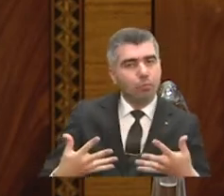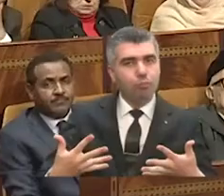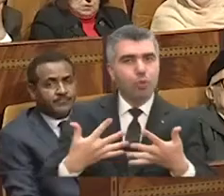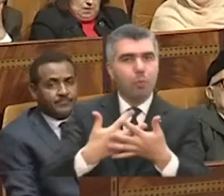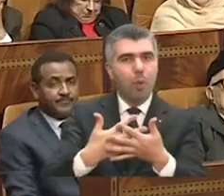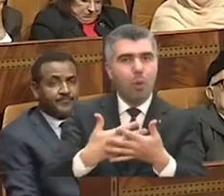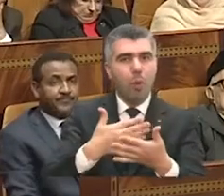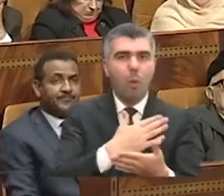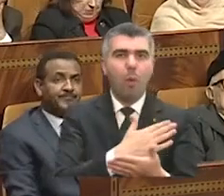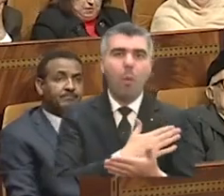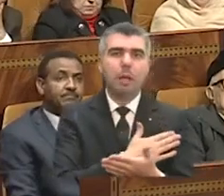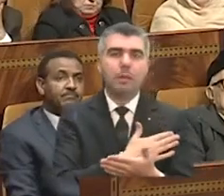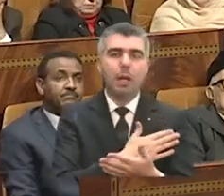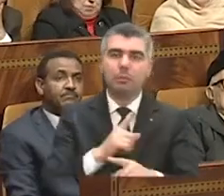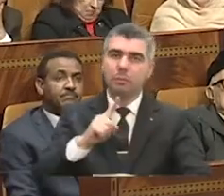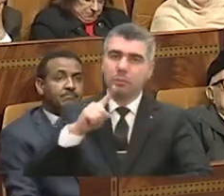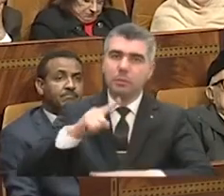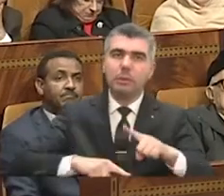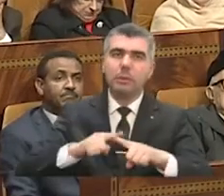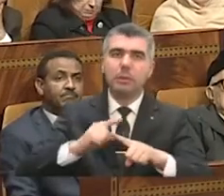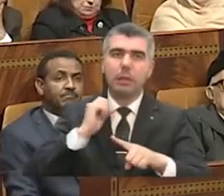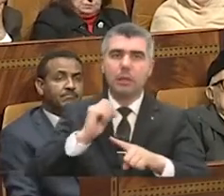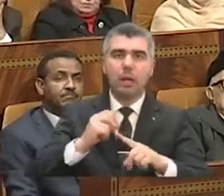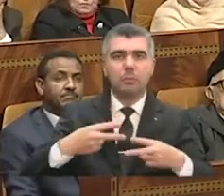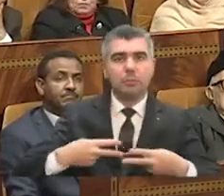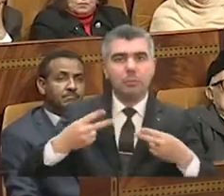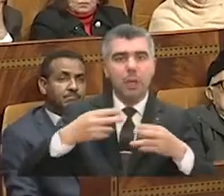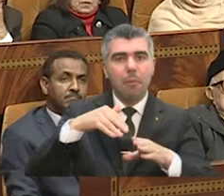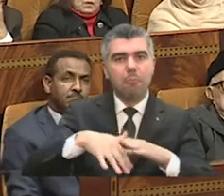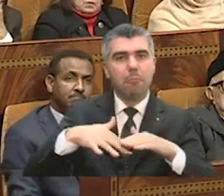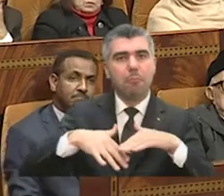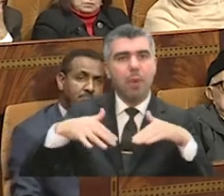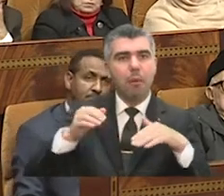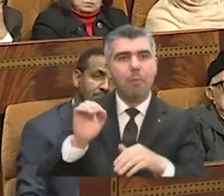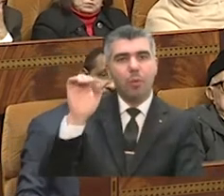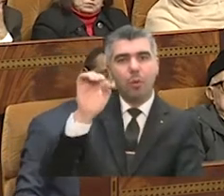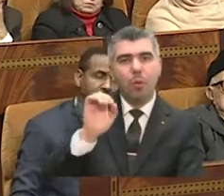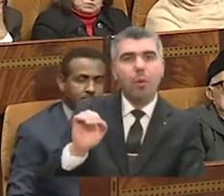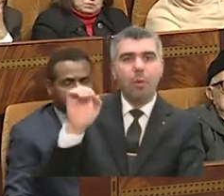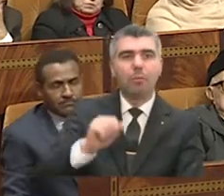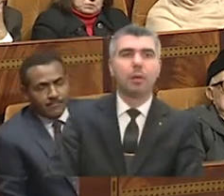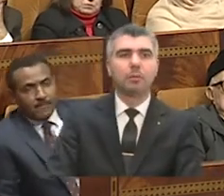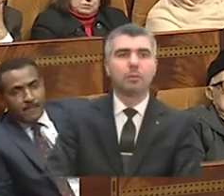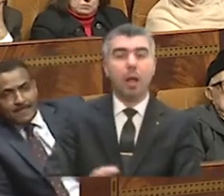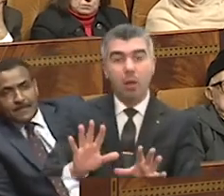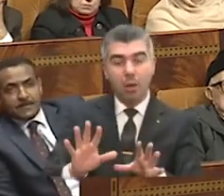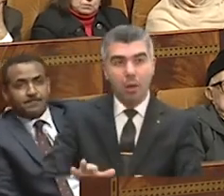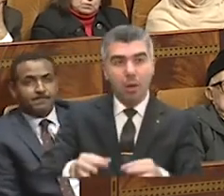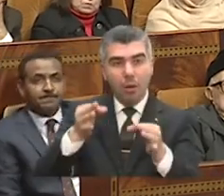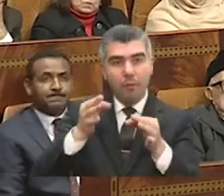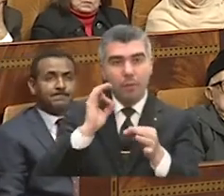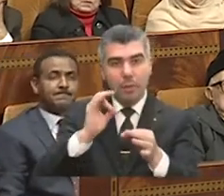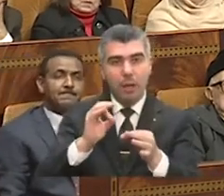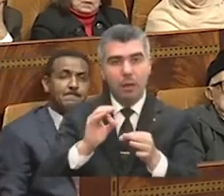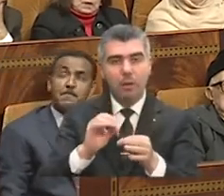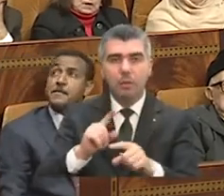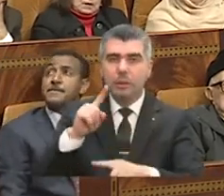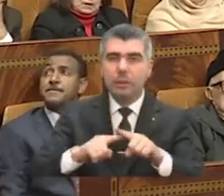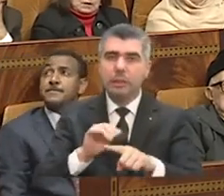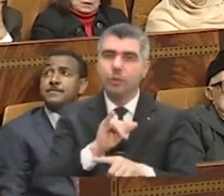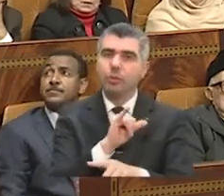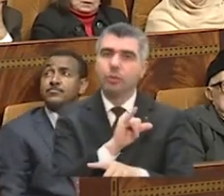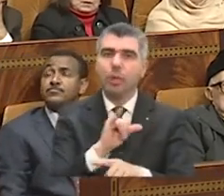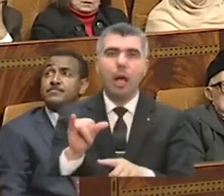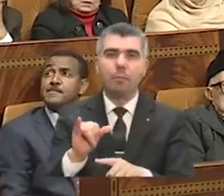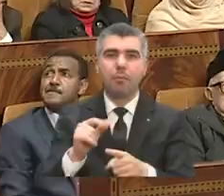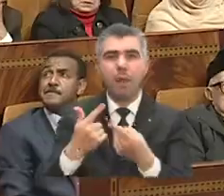et Socialisme s'associe pour refuser et dénoncer les allégations